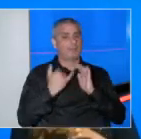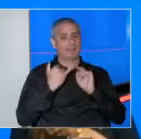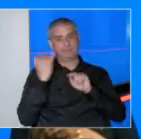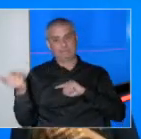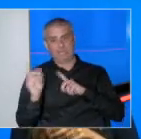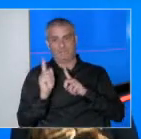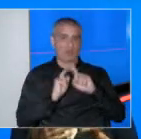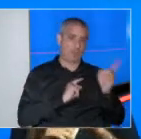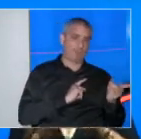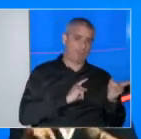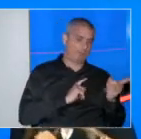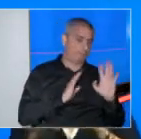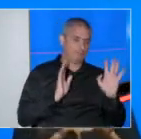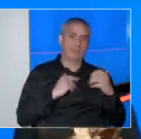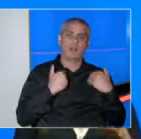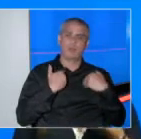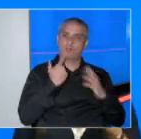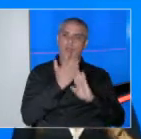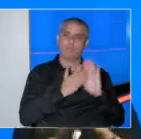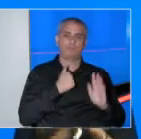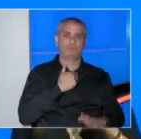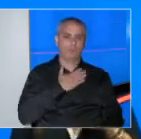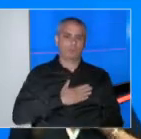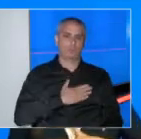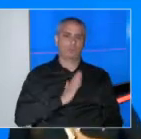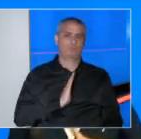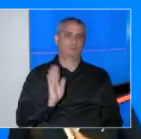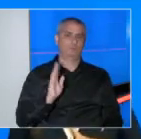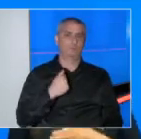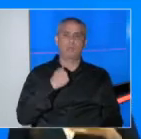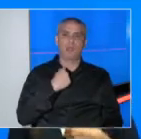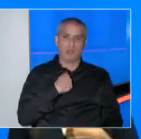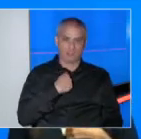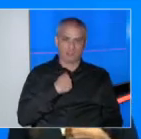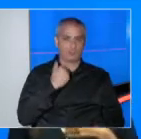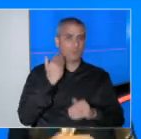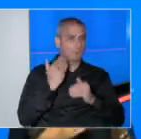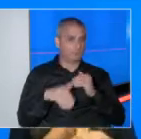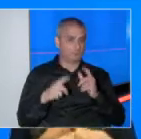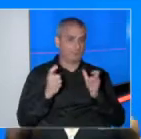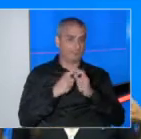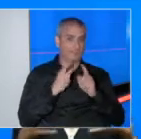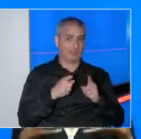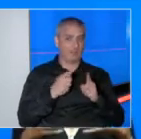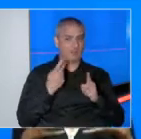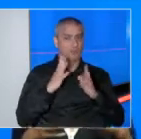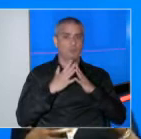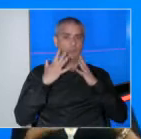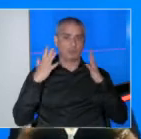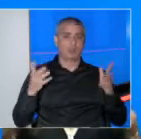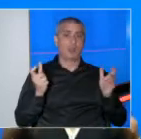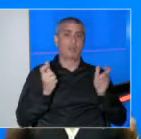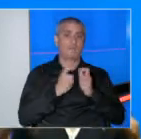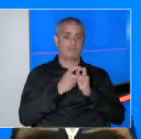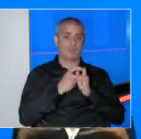זה ולא להביא את האחר. אנחנו אמרנו את מה שאנחנו רוצים. אנחנו בסופו של דבר מפלגה יותר גדולה